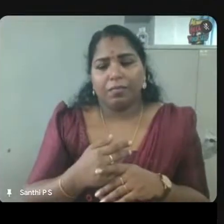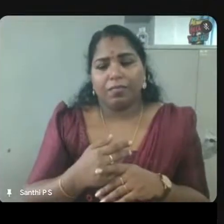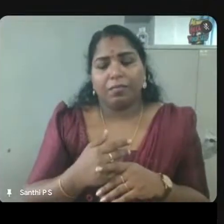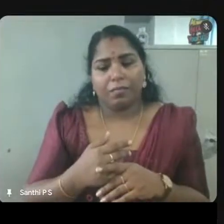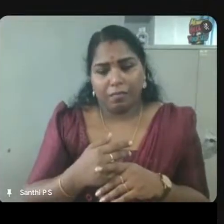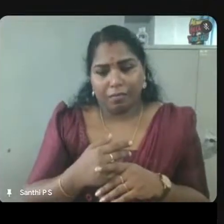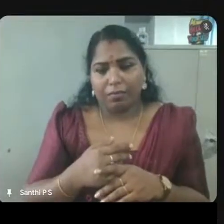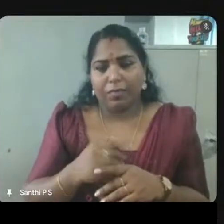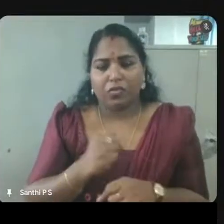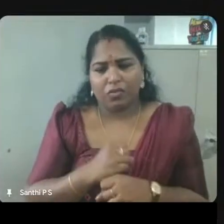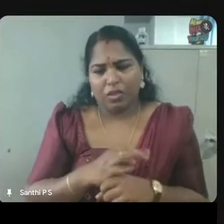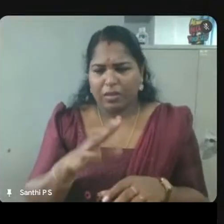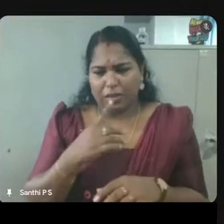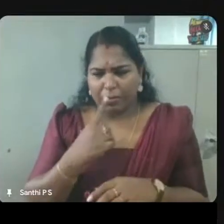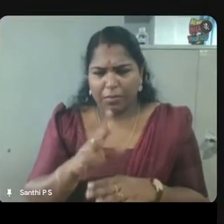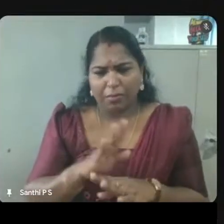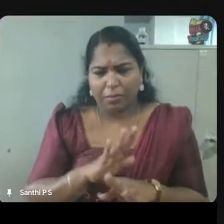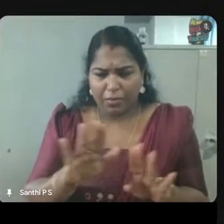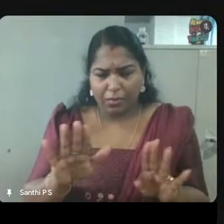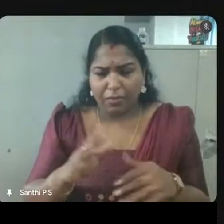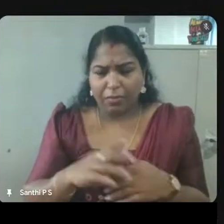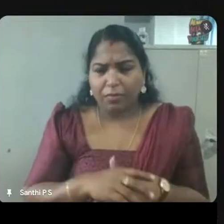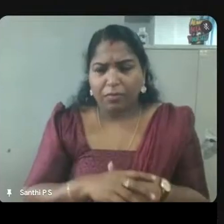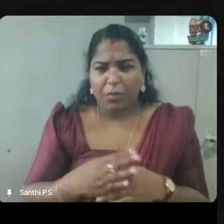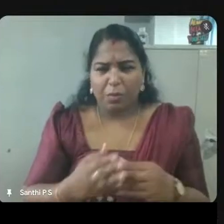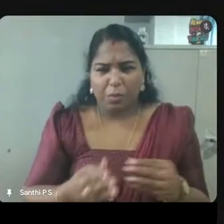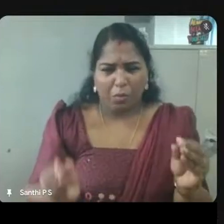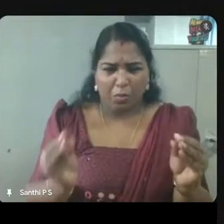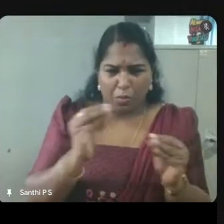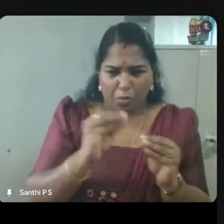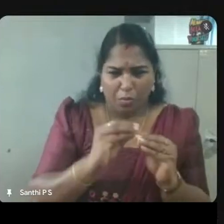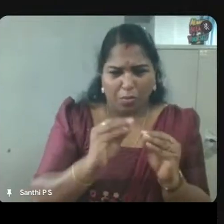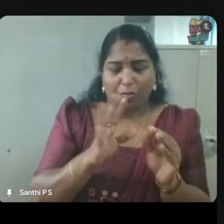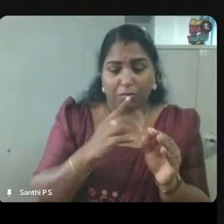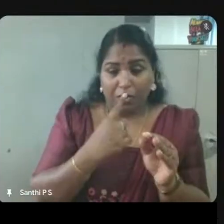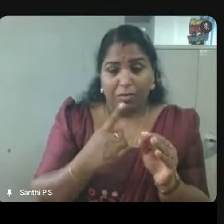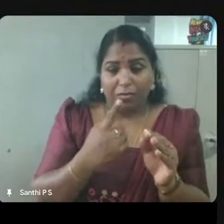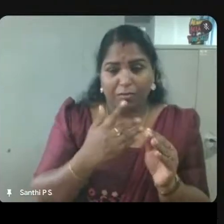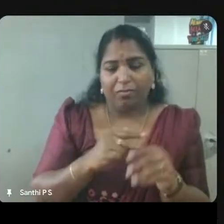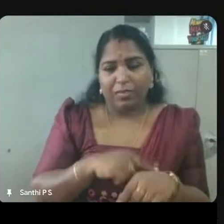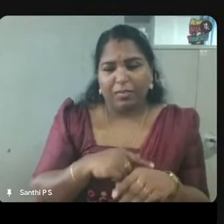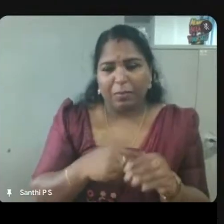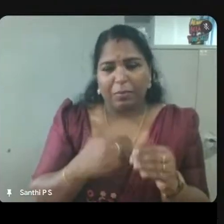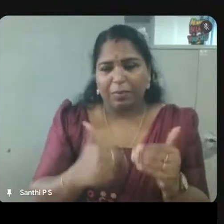കാര്യങ്ങളാണ് എനിക്ക് പറയാനുള്ളത്. ഒരുപാട് അതിനെപ്പറ്റി പറയാനുണ്ട്. സോ ഐ തിങ്ക് ഞാൻ ഇത്രയും വെച്ച് നിർത്താം.